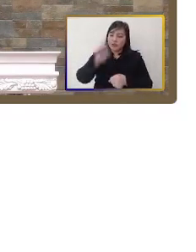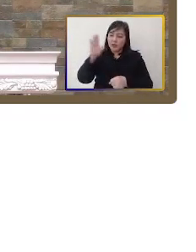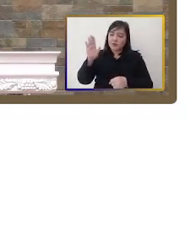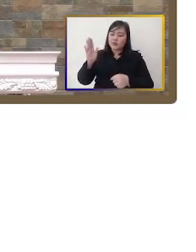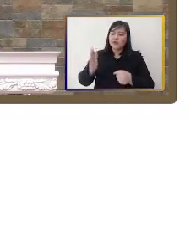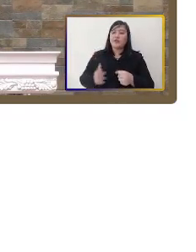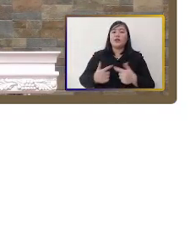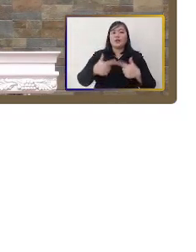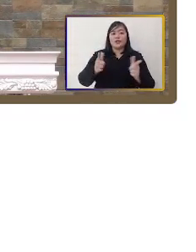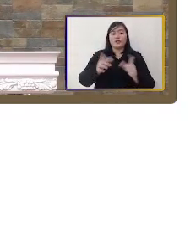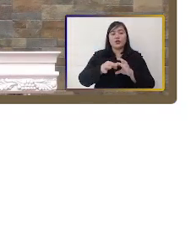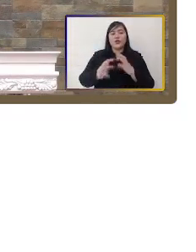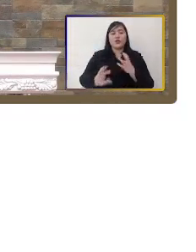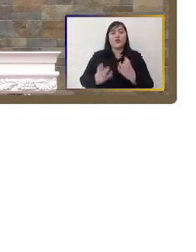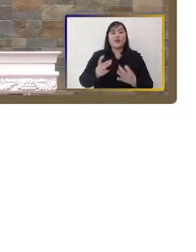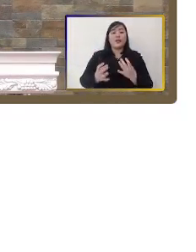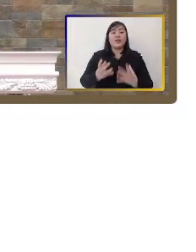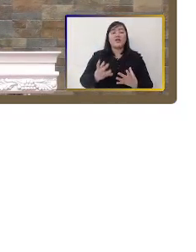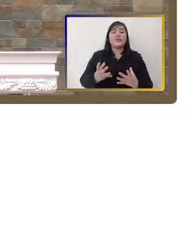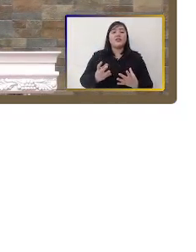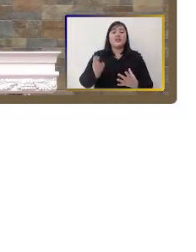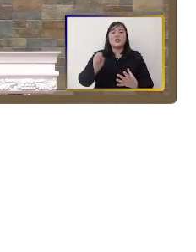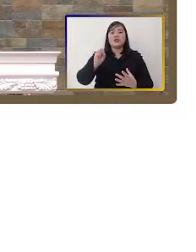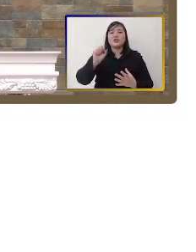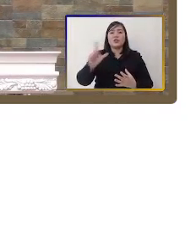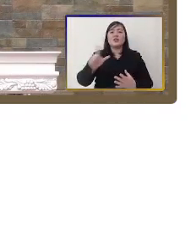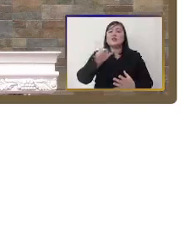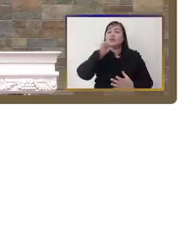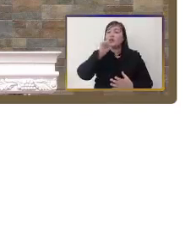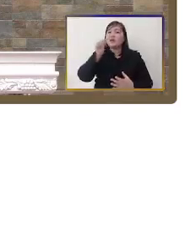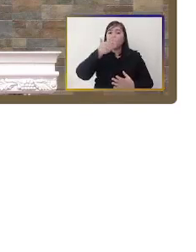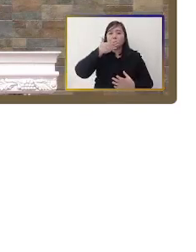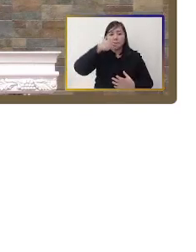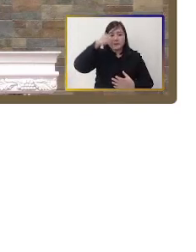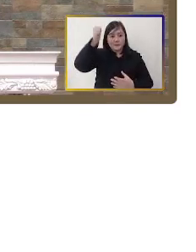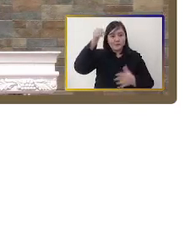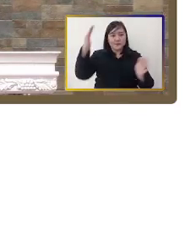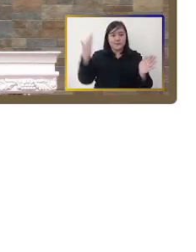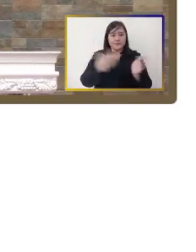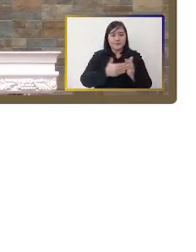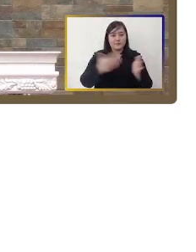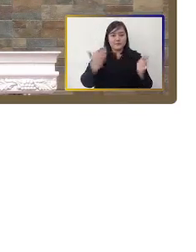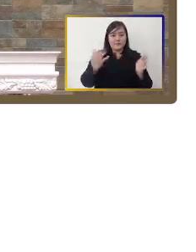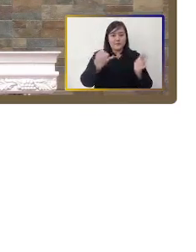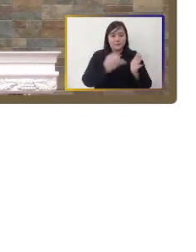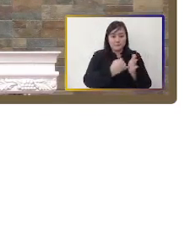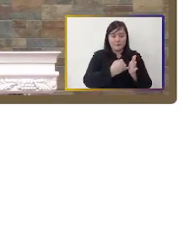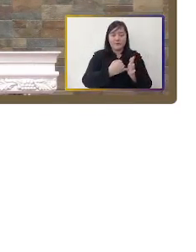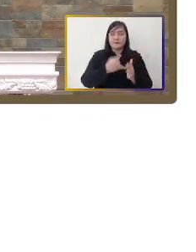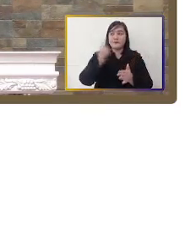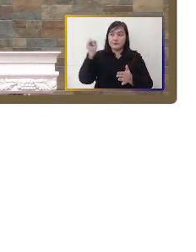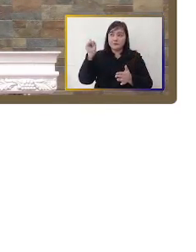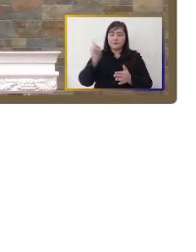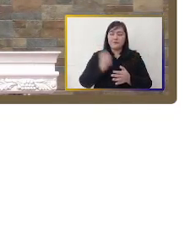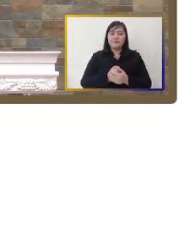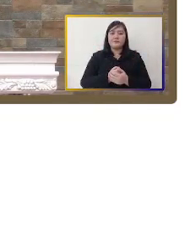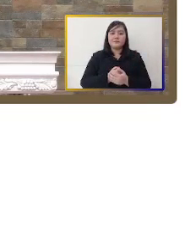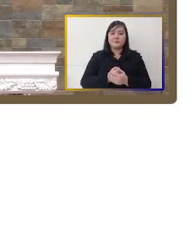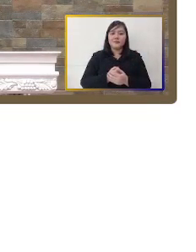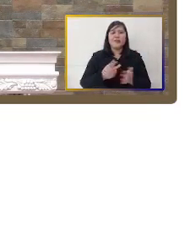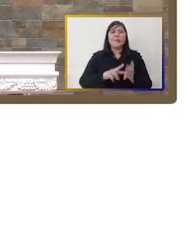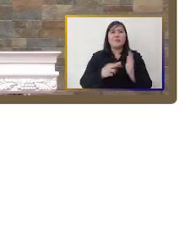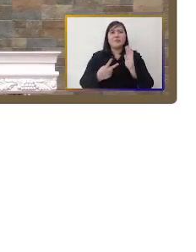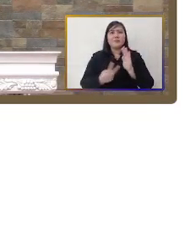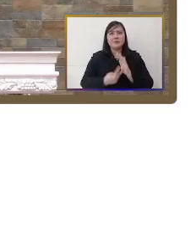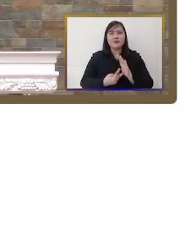simbahan. Naunawaan nyo po mga kapatid? Alright? Like for example, if someone, habang nandiyan po yan, if someone will